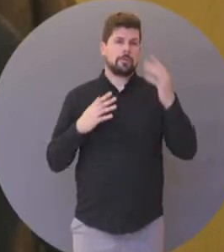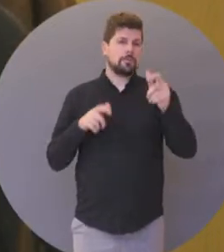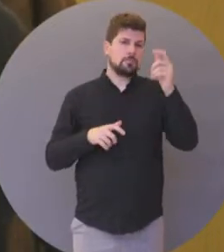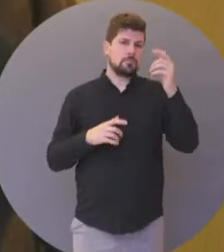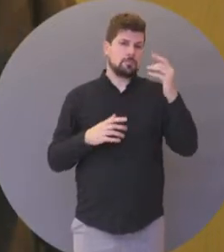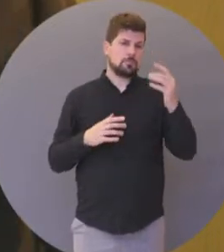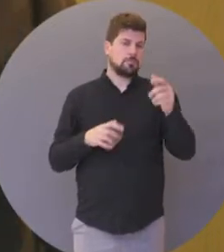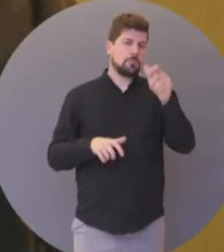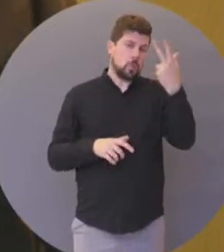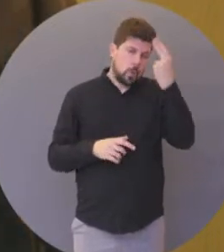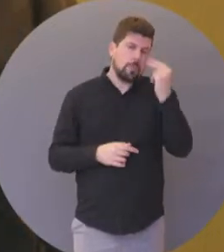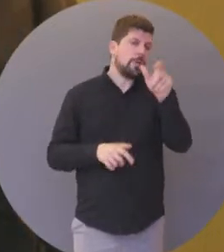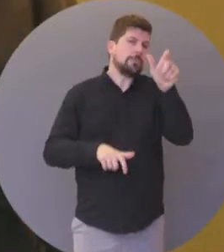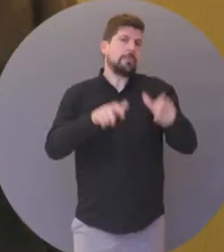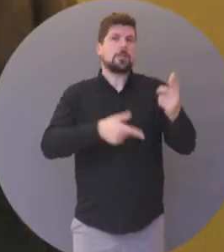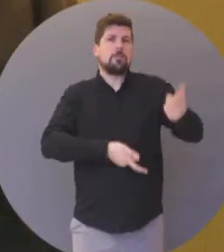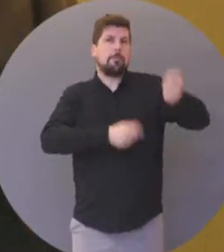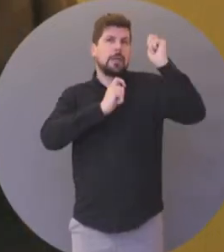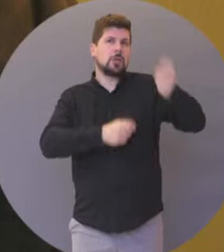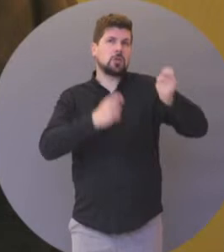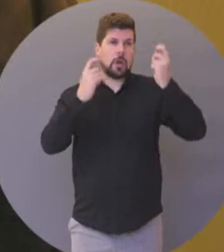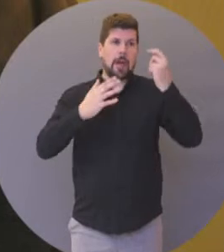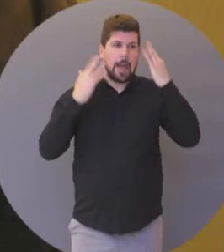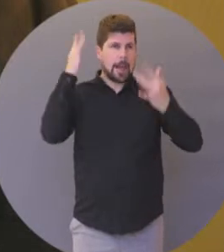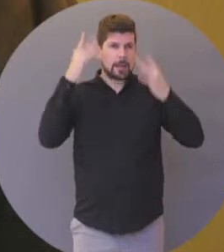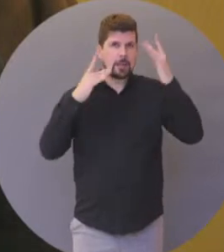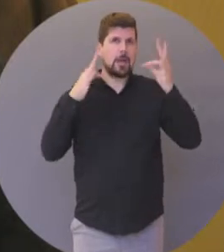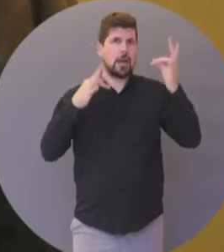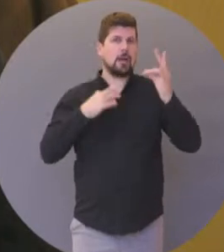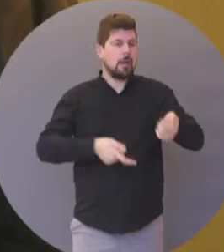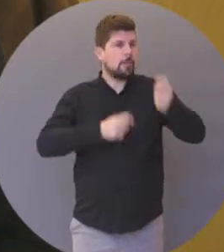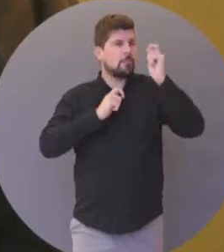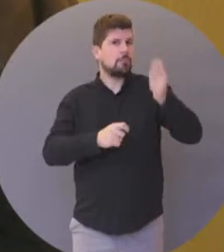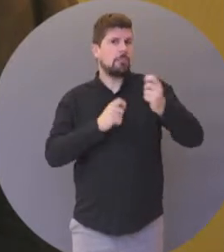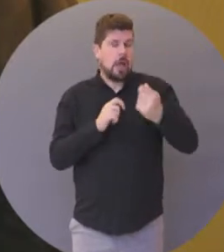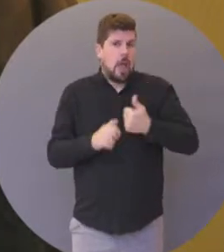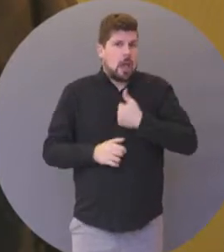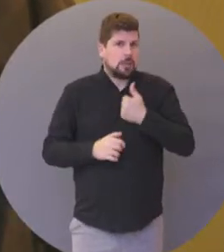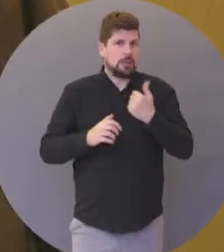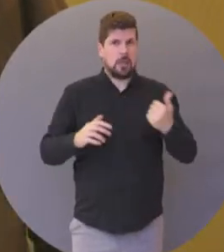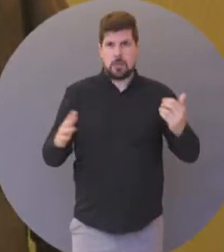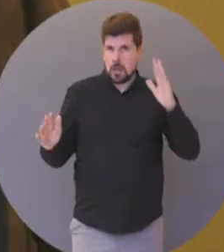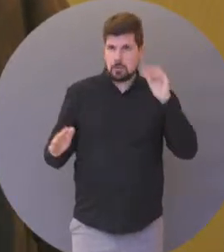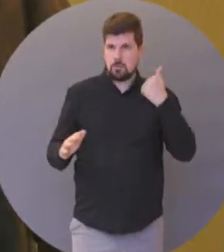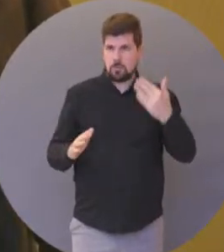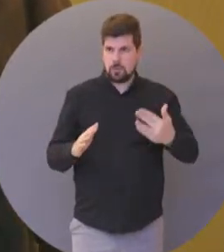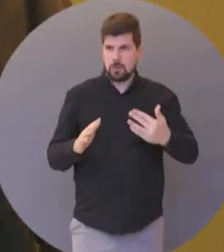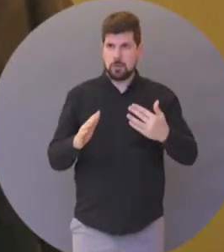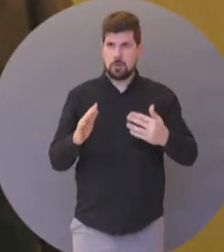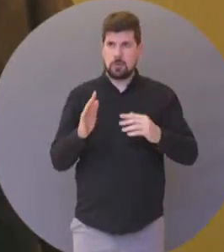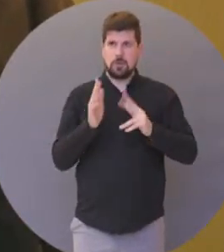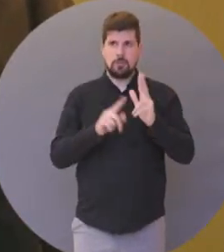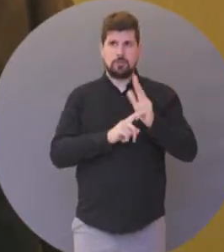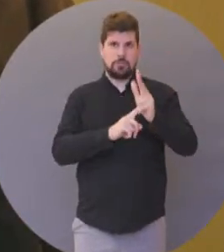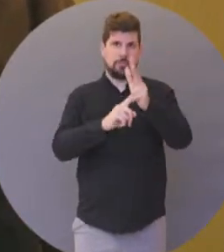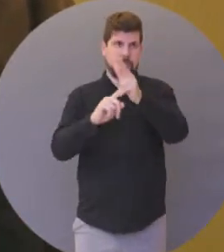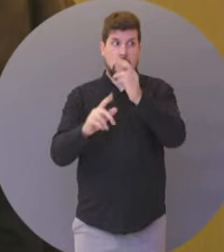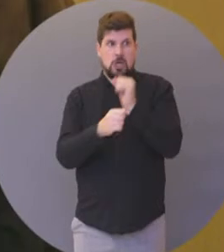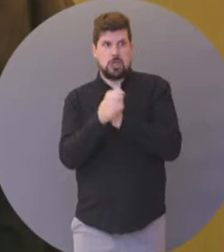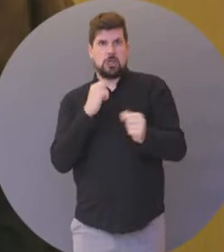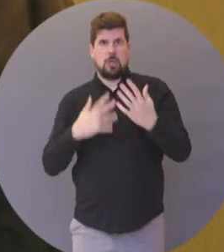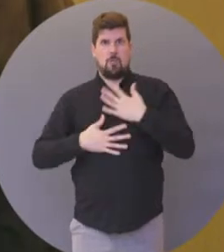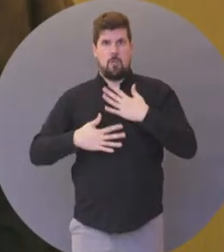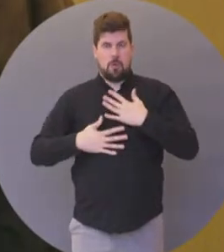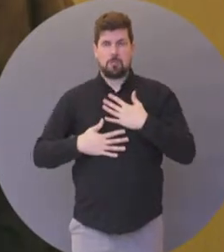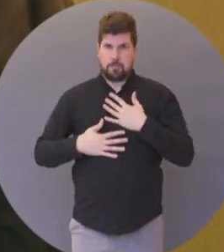à vivre de la pêche artisanale face au développement de ces projets il faut préciser je l'avais fait d'ailleurs à l'occasion lors de cette commission que la